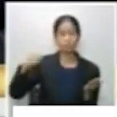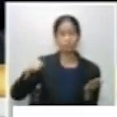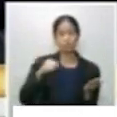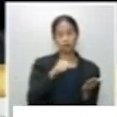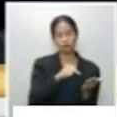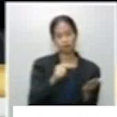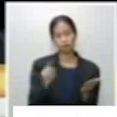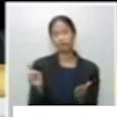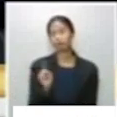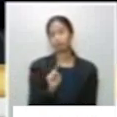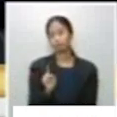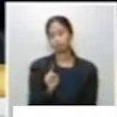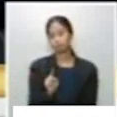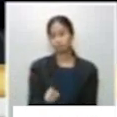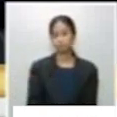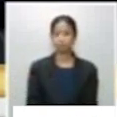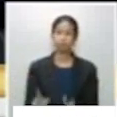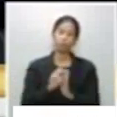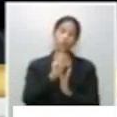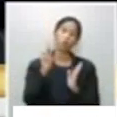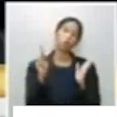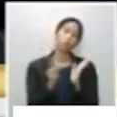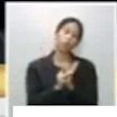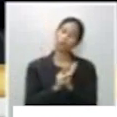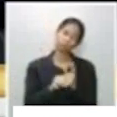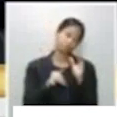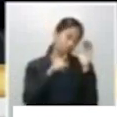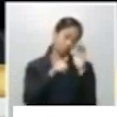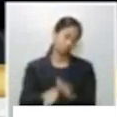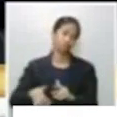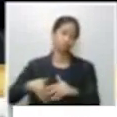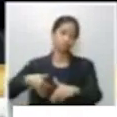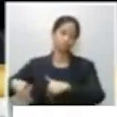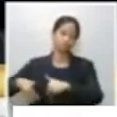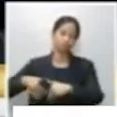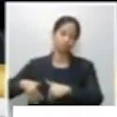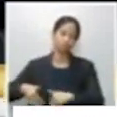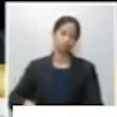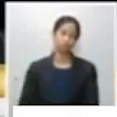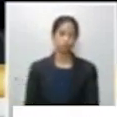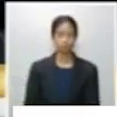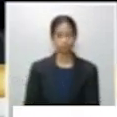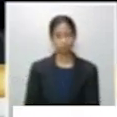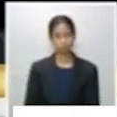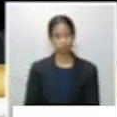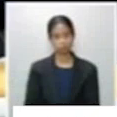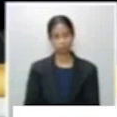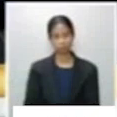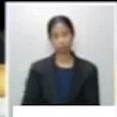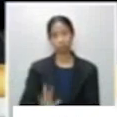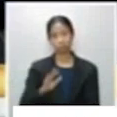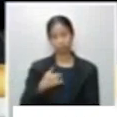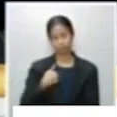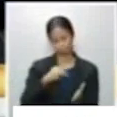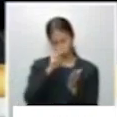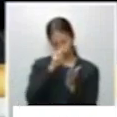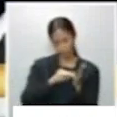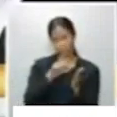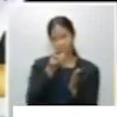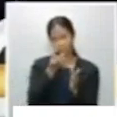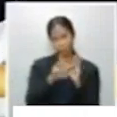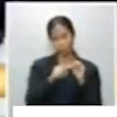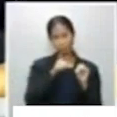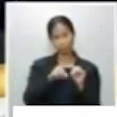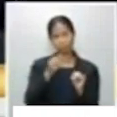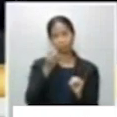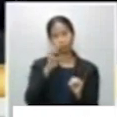ว่าเป็นกฎหมายที่เอาเปรียบชาวบ้านทั้งนั้นผมอ่านให้ท่านประธานฟังนิดเดียวมาตรา16ของ